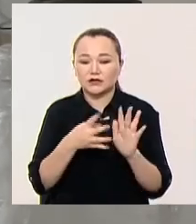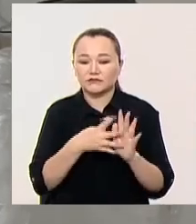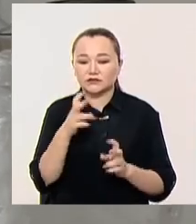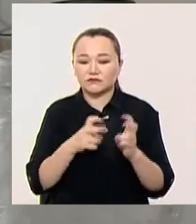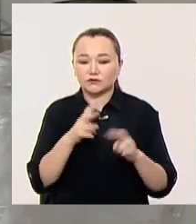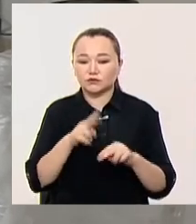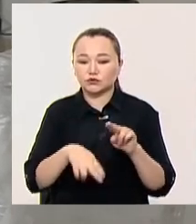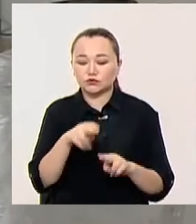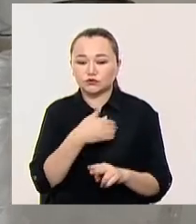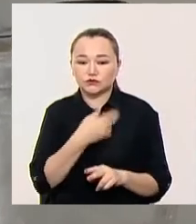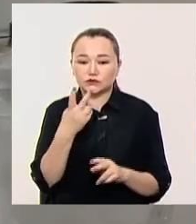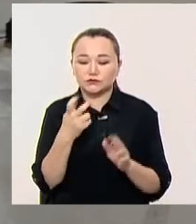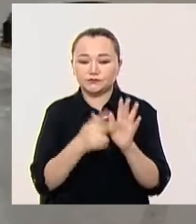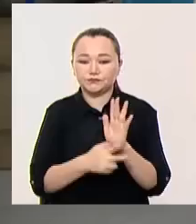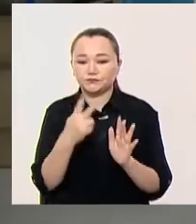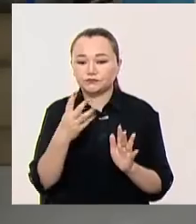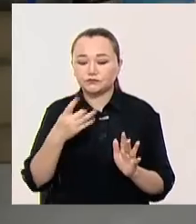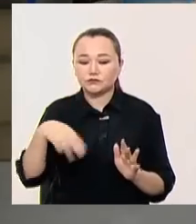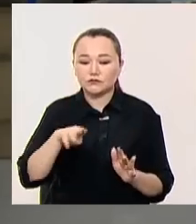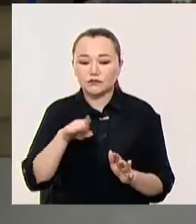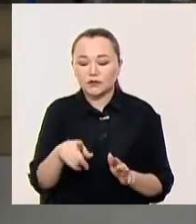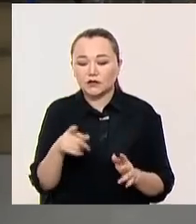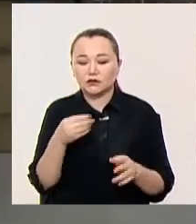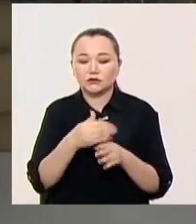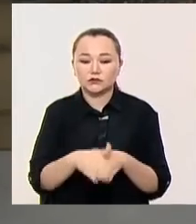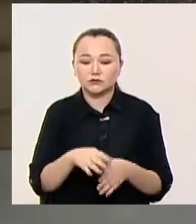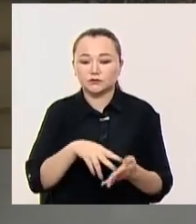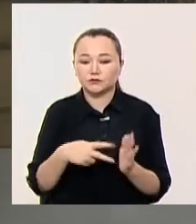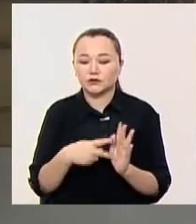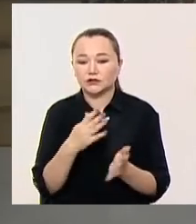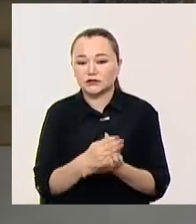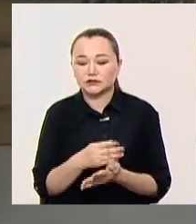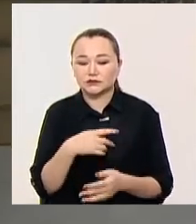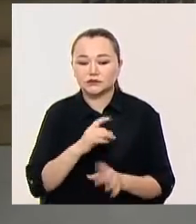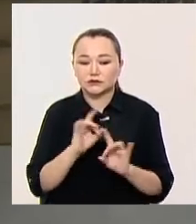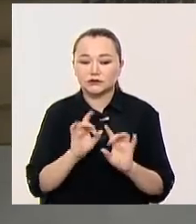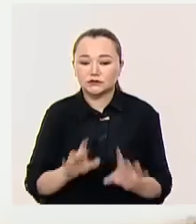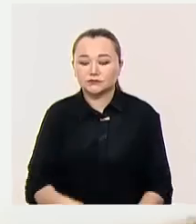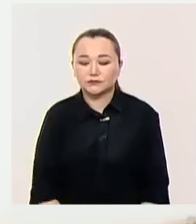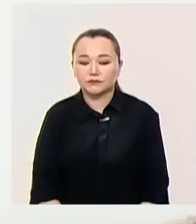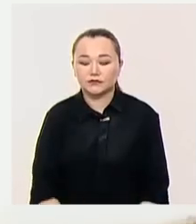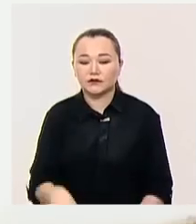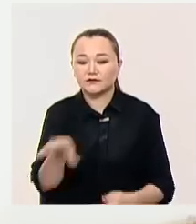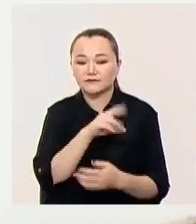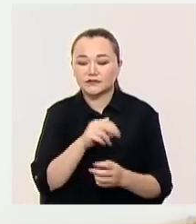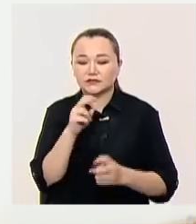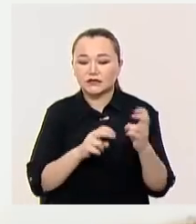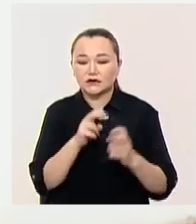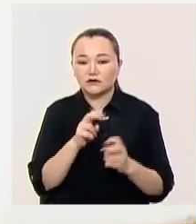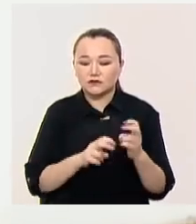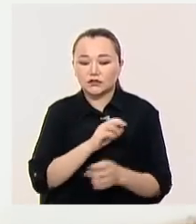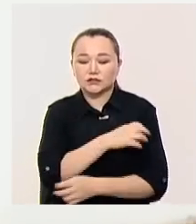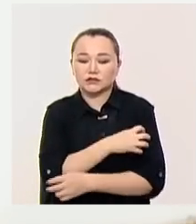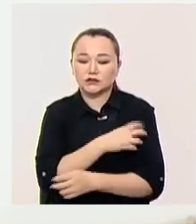салу үшін 282 миллиард теңге қаражат бөлу жоспарда бар дейді. Барлық зауыттың